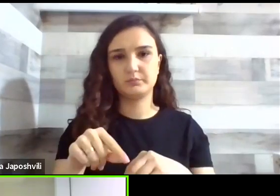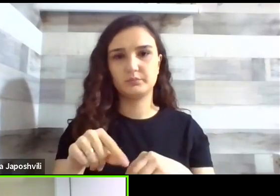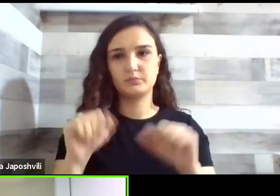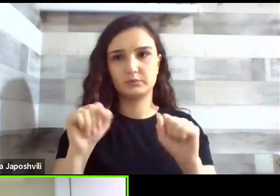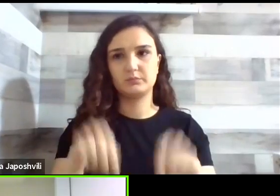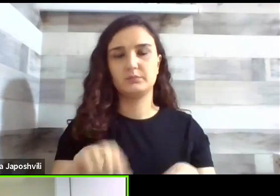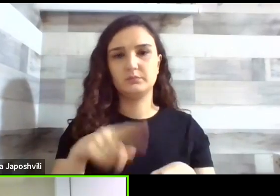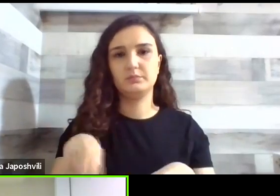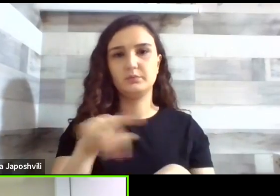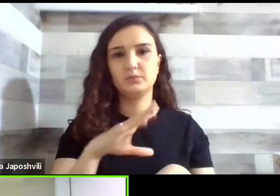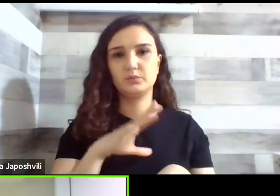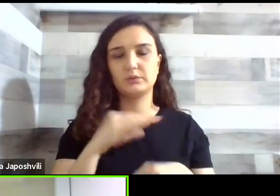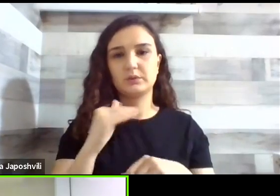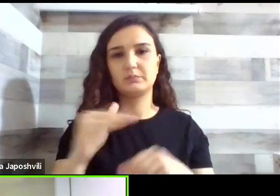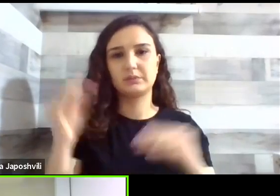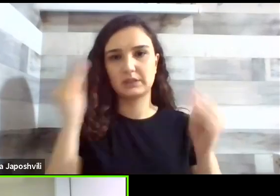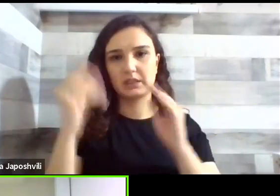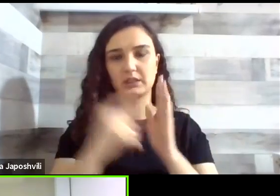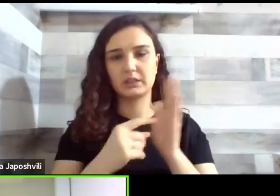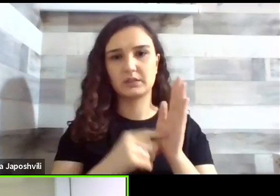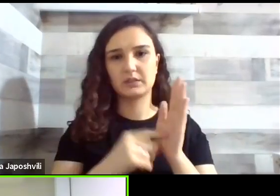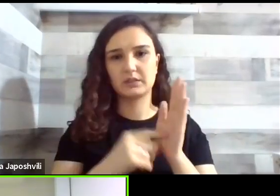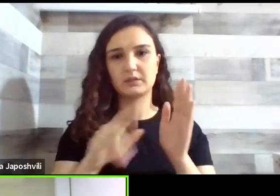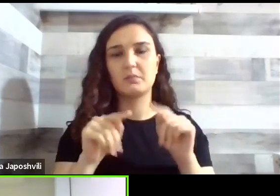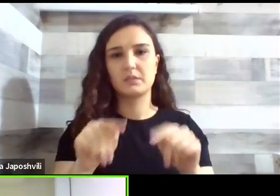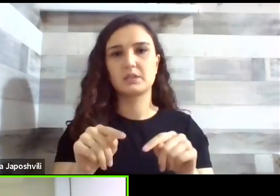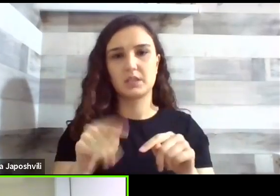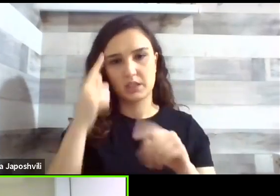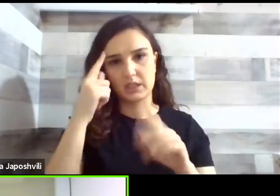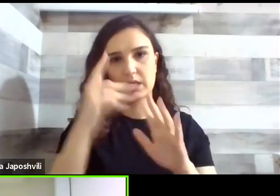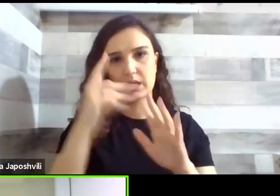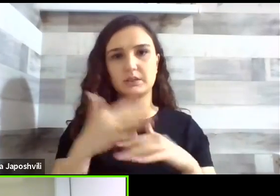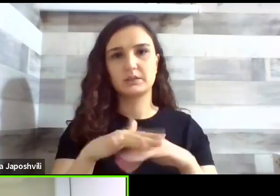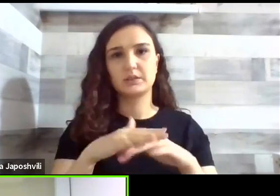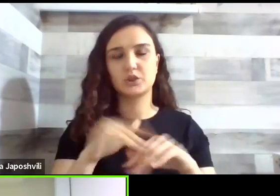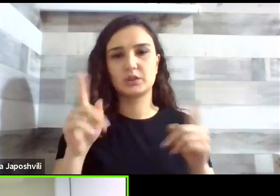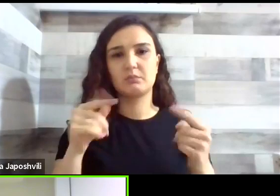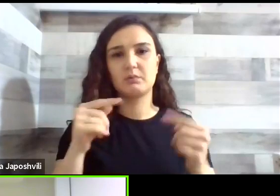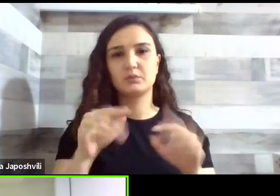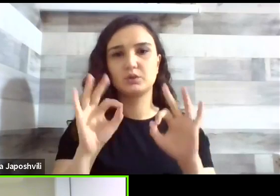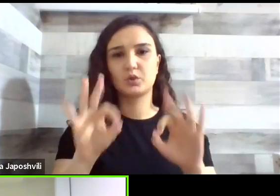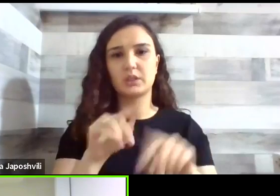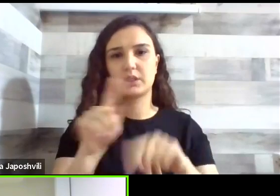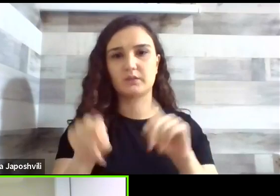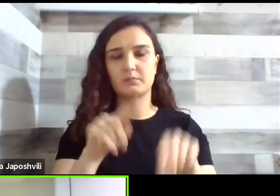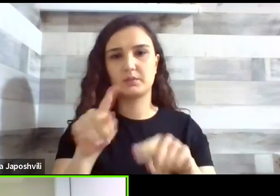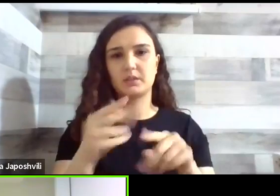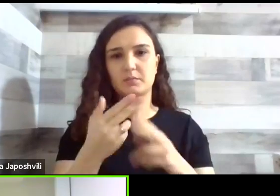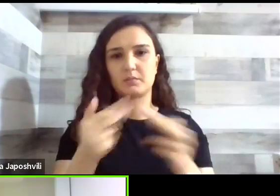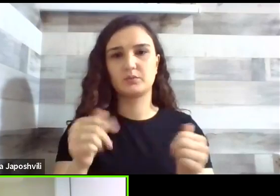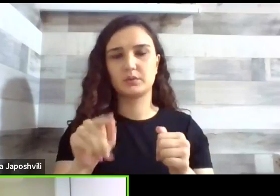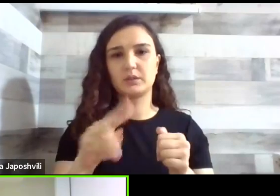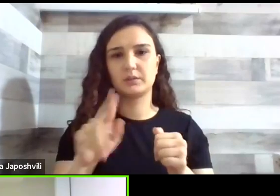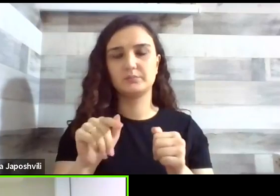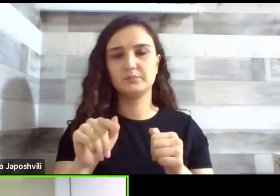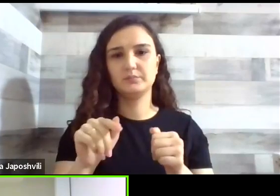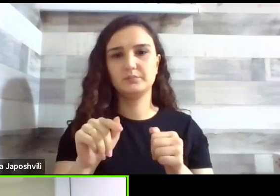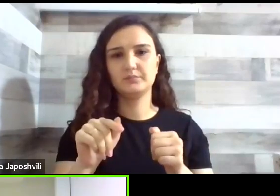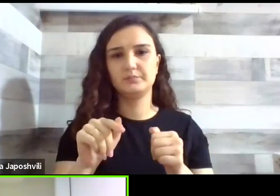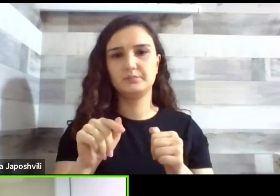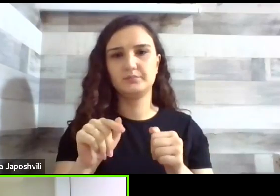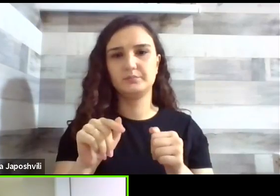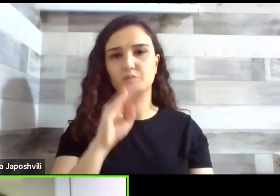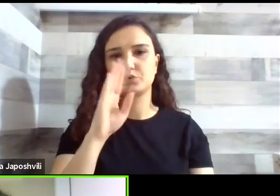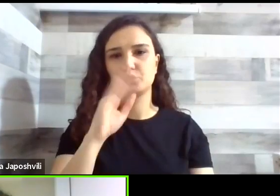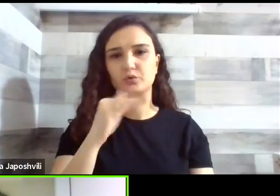შესაძლებელია იყოს ამის განხილვა და ამაზე რეფლექსია შესაბამისი სწორი კითხვა განსხვავების დასმით, რა თქმა უნდა, და